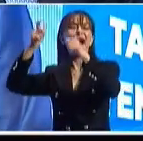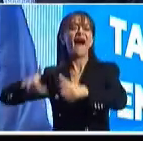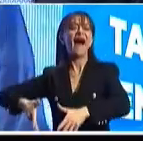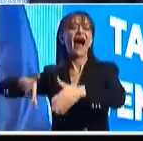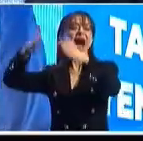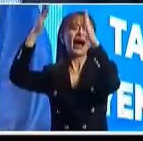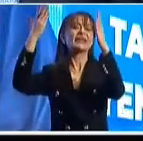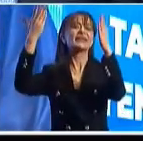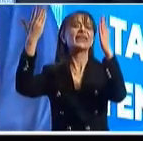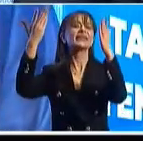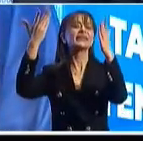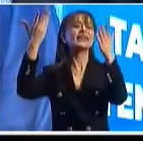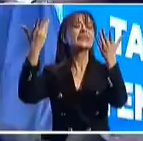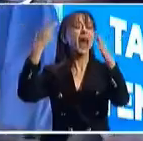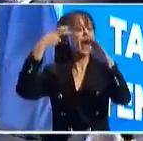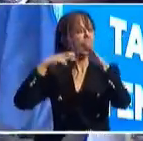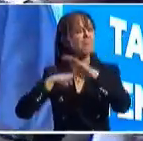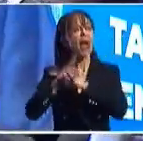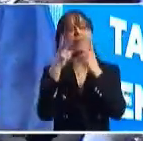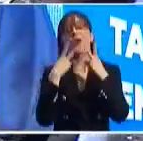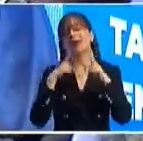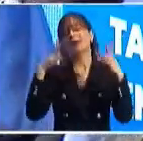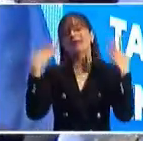metro hattımız.